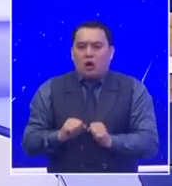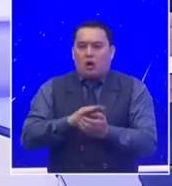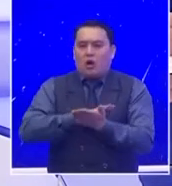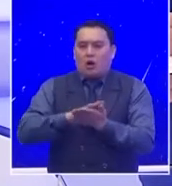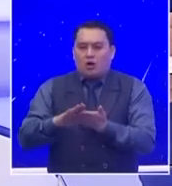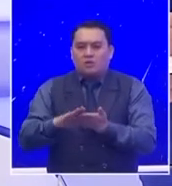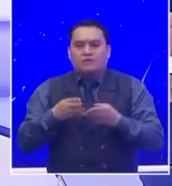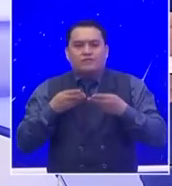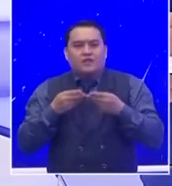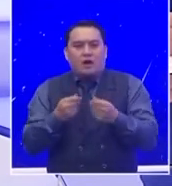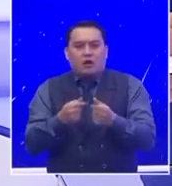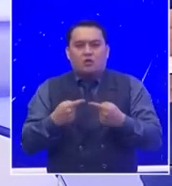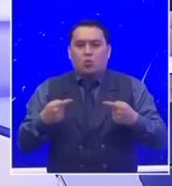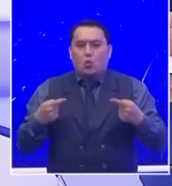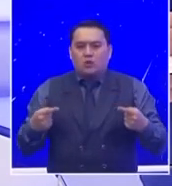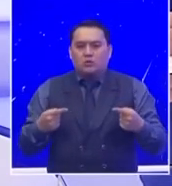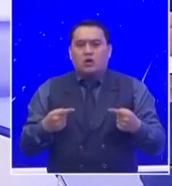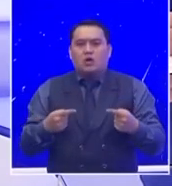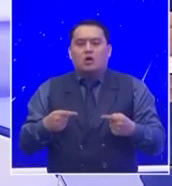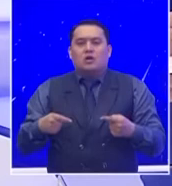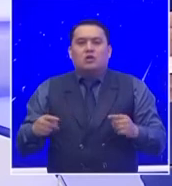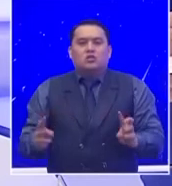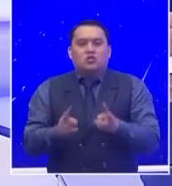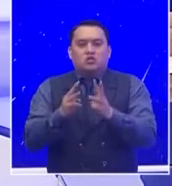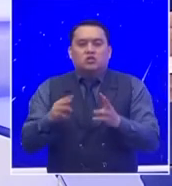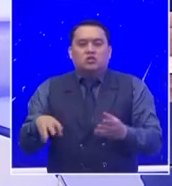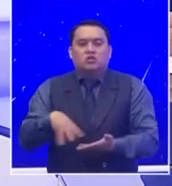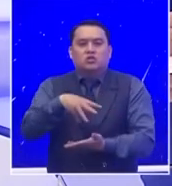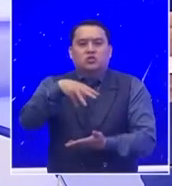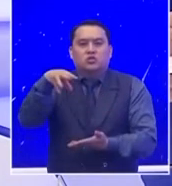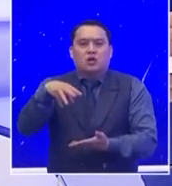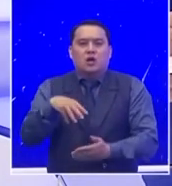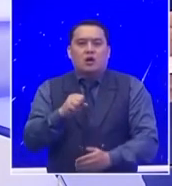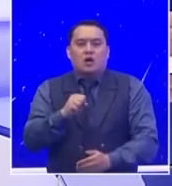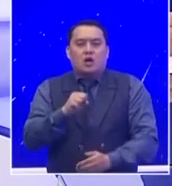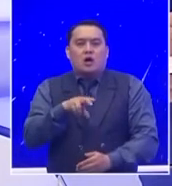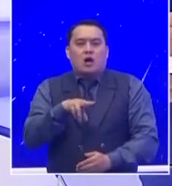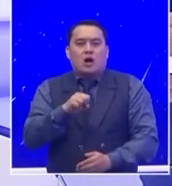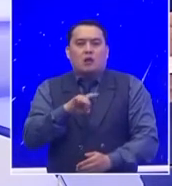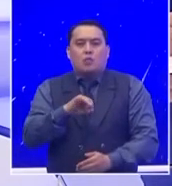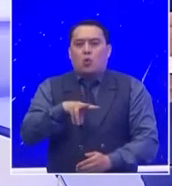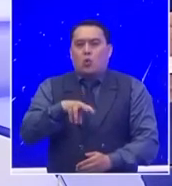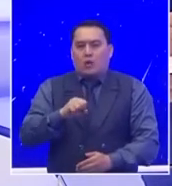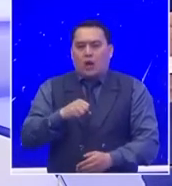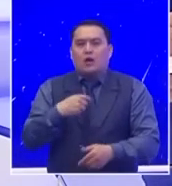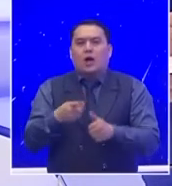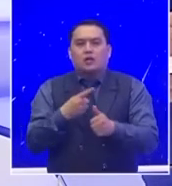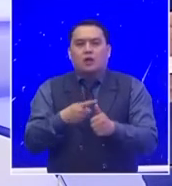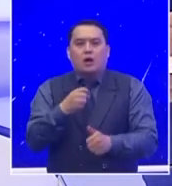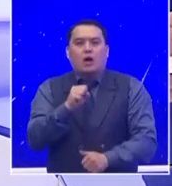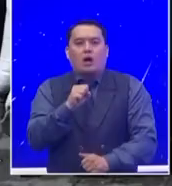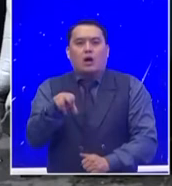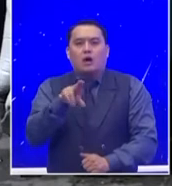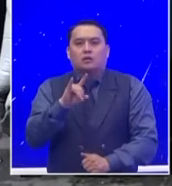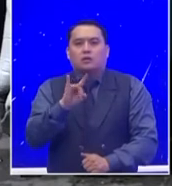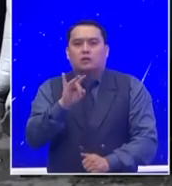от негативной энергии считается обкуривание жилища дымом гармалы обыкновенные, в народе больше известные как